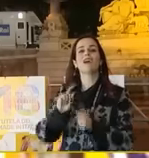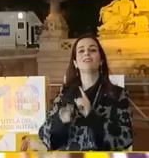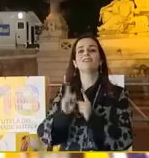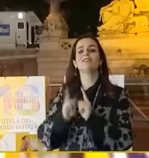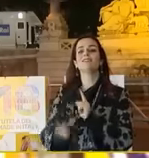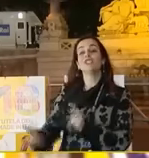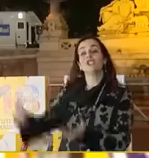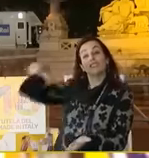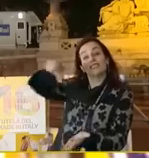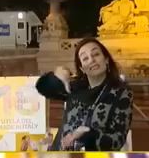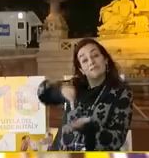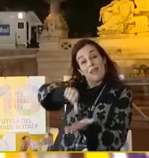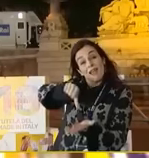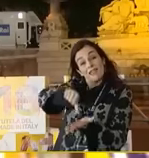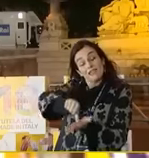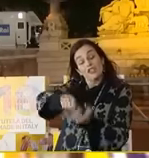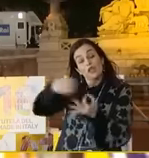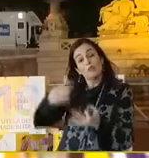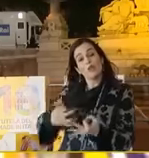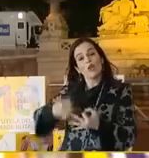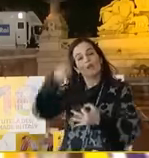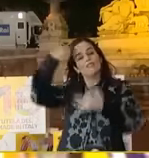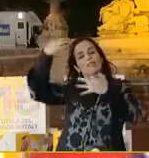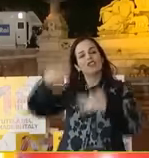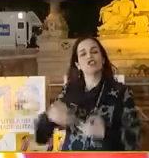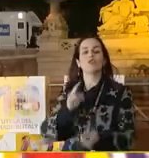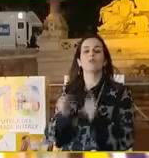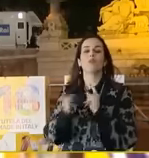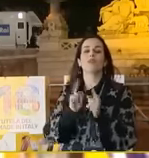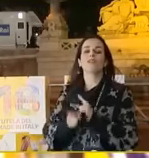delle decisioni politiche, quelle importanti.